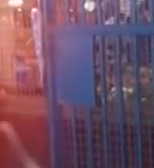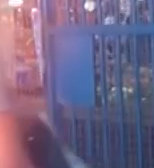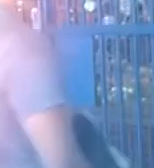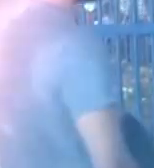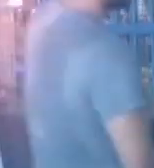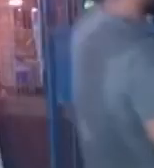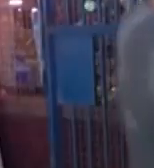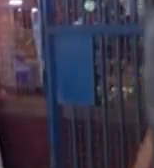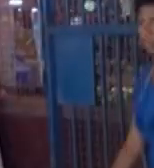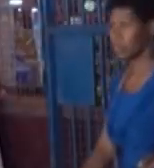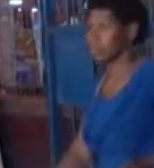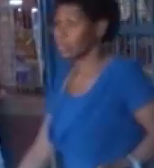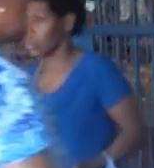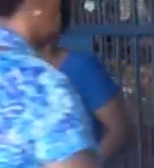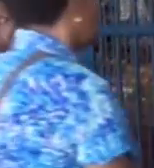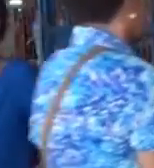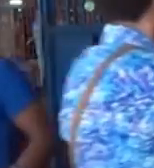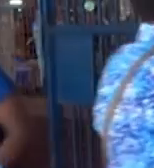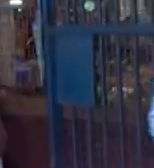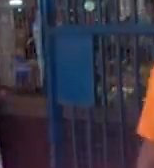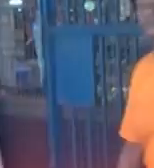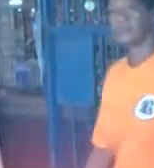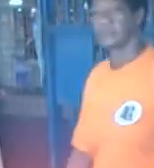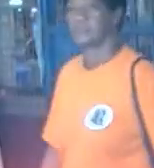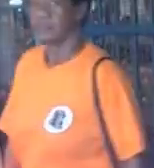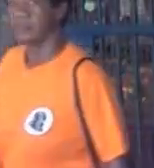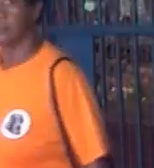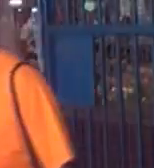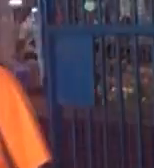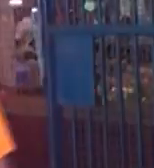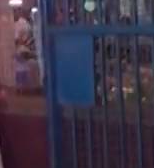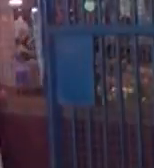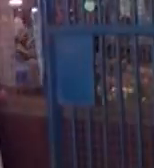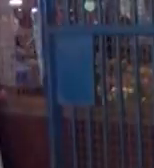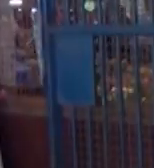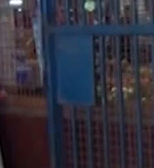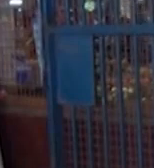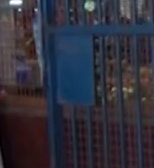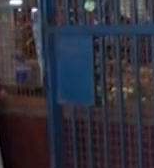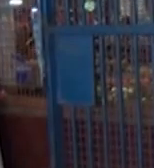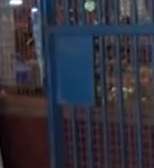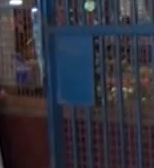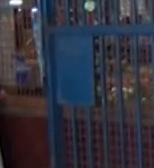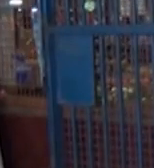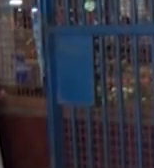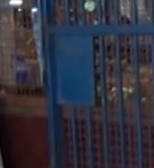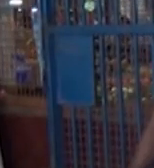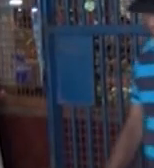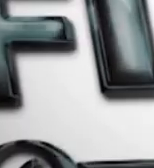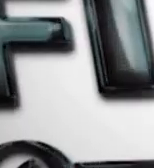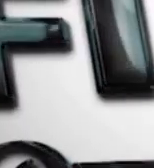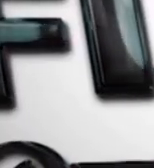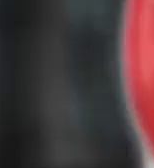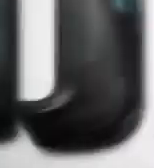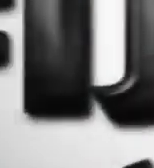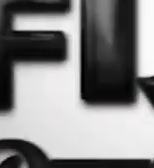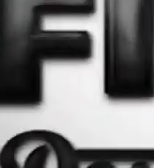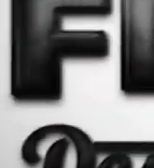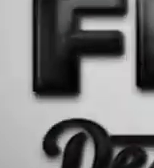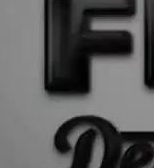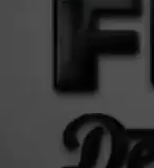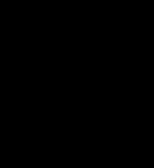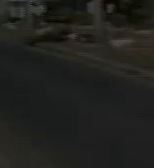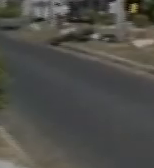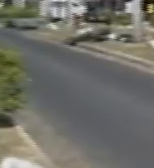कुमार स्वामी नायक गोंगो लिबू लटोका रेडियो फीजी 2 में पुराना गाना लगे हमें बहुत अच्छा लगे रेडियो फीजी